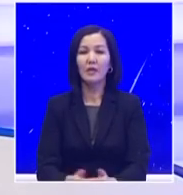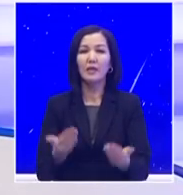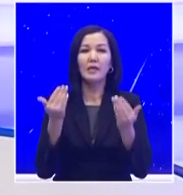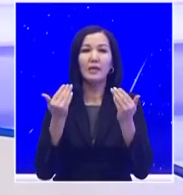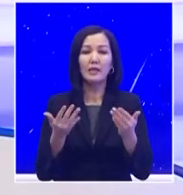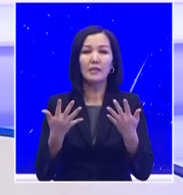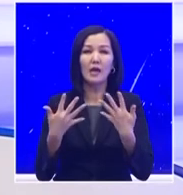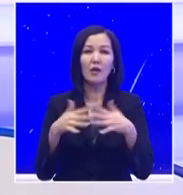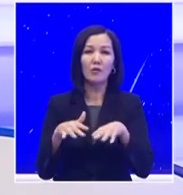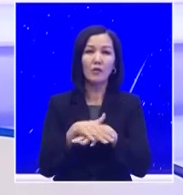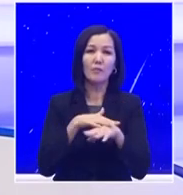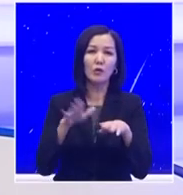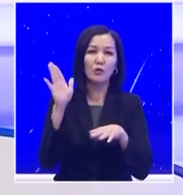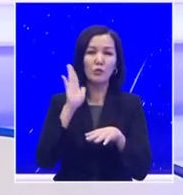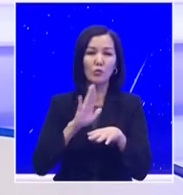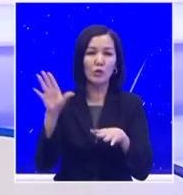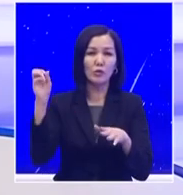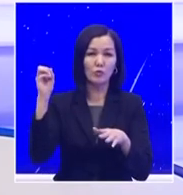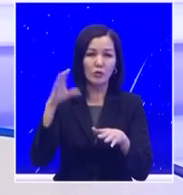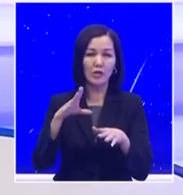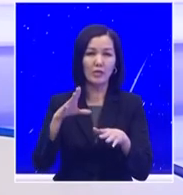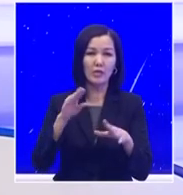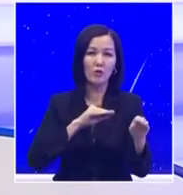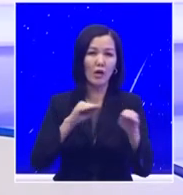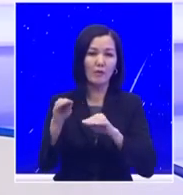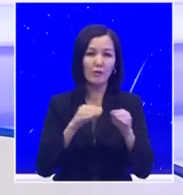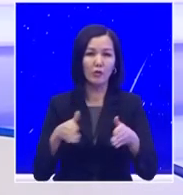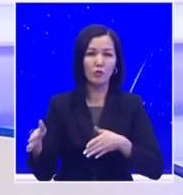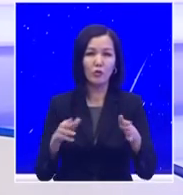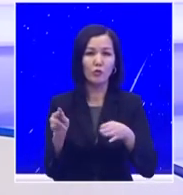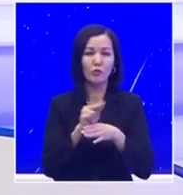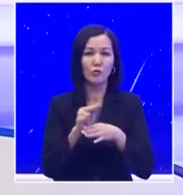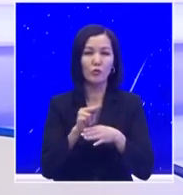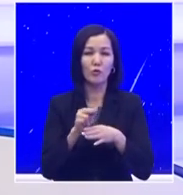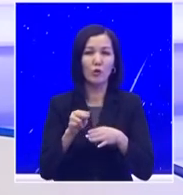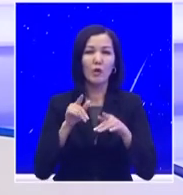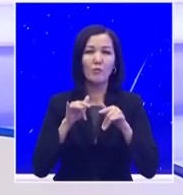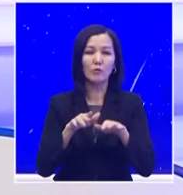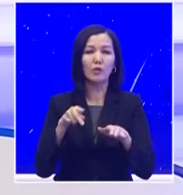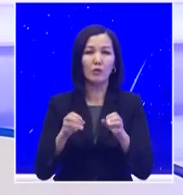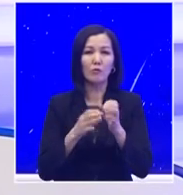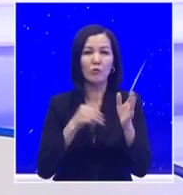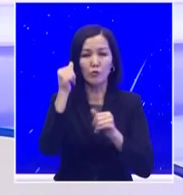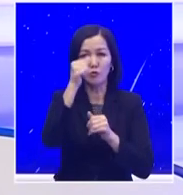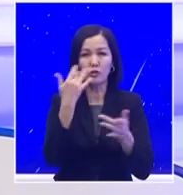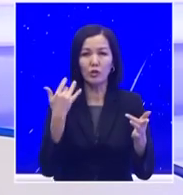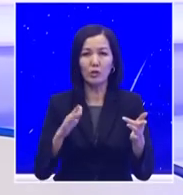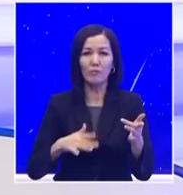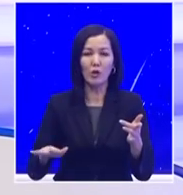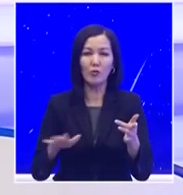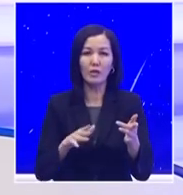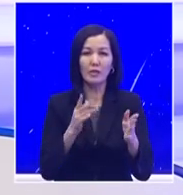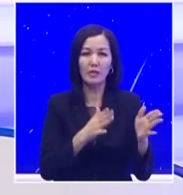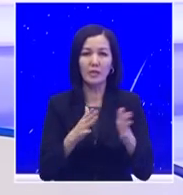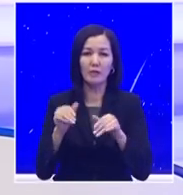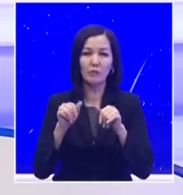Елді мекендерді суландыру, жарықтандыру, абаттандыру мен жолдарды жөнде. Бұл істер 2019 жылы Жамбыл ауданында рет-ретімен шешімін